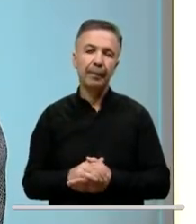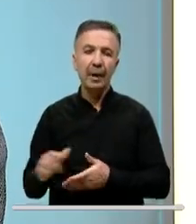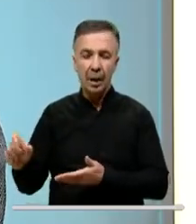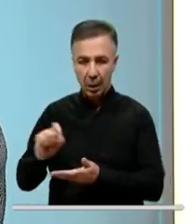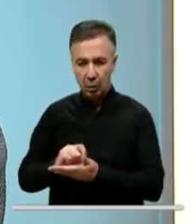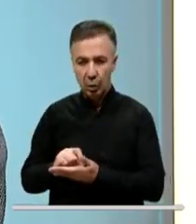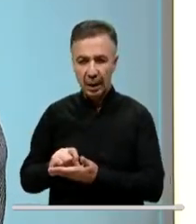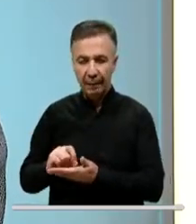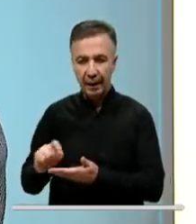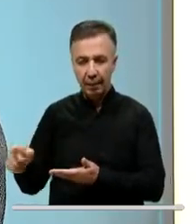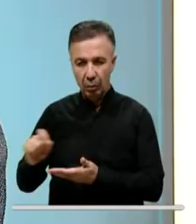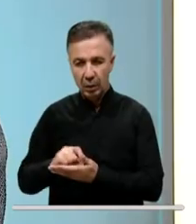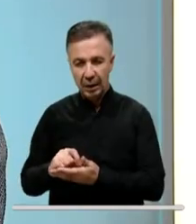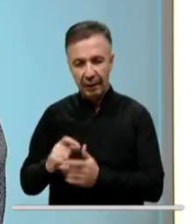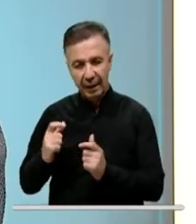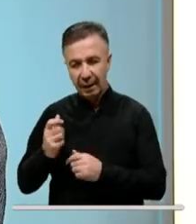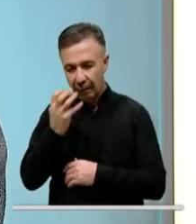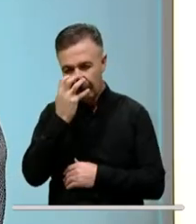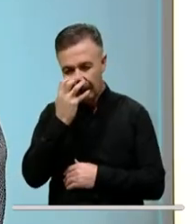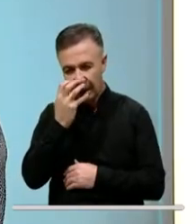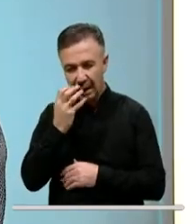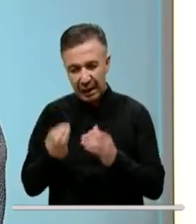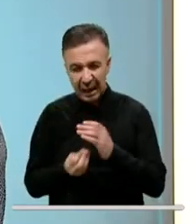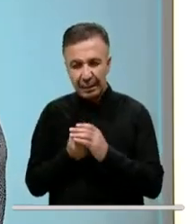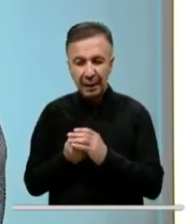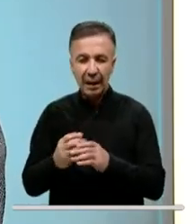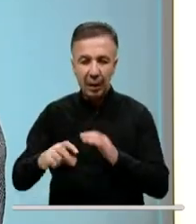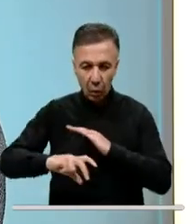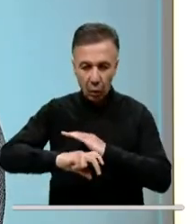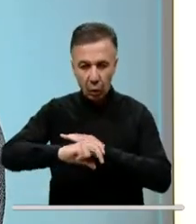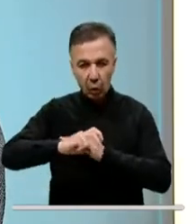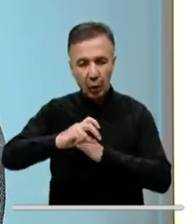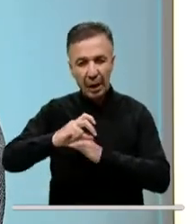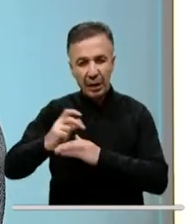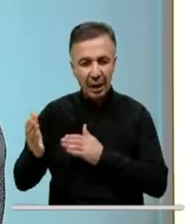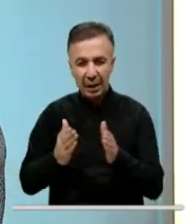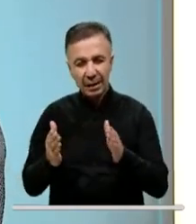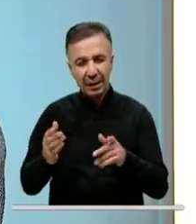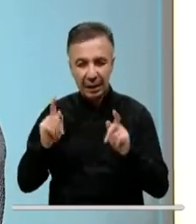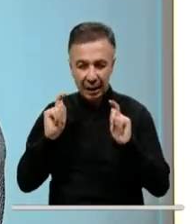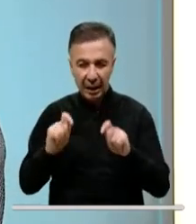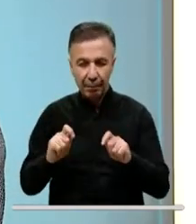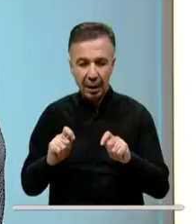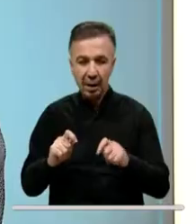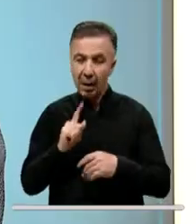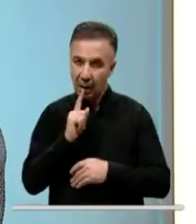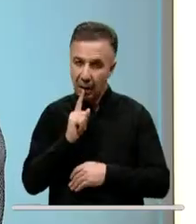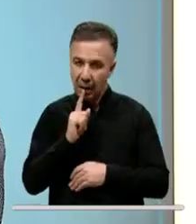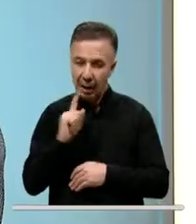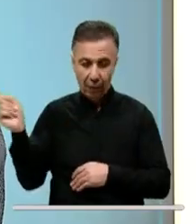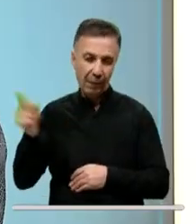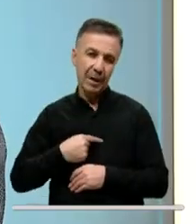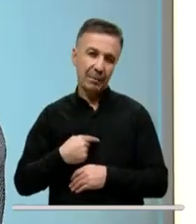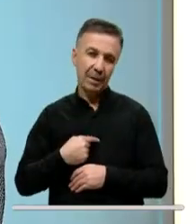Müzdelife vakfesini İmsak ile güneş arasında yapmak vaciptir. Yani bu vakitte yapmak gerekir. İmsak